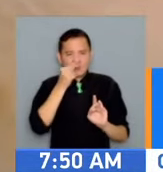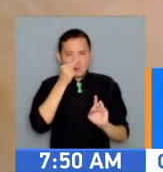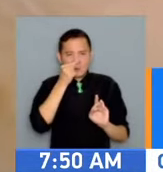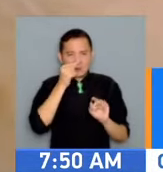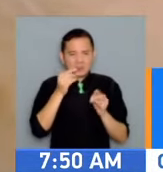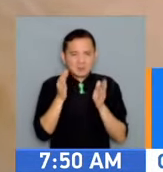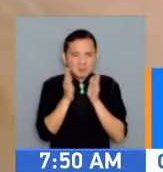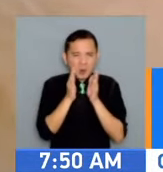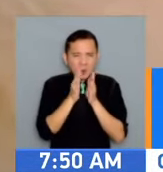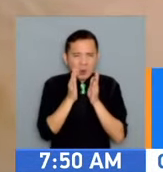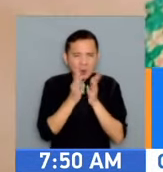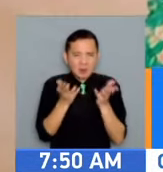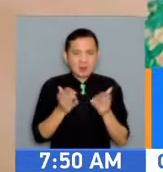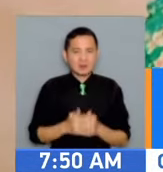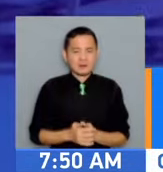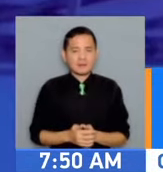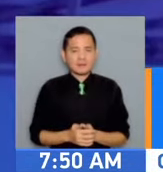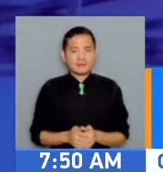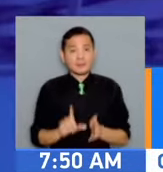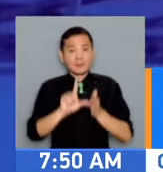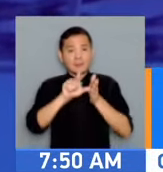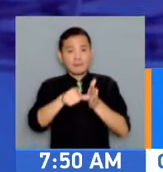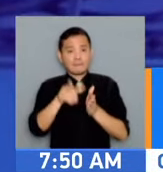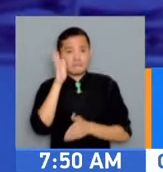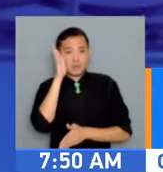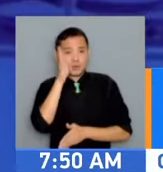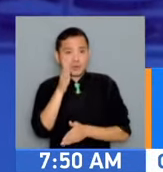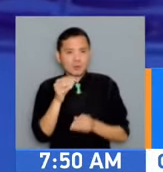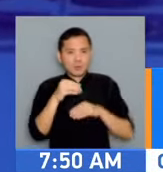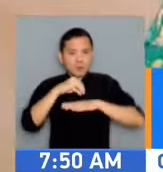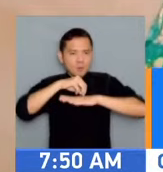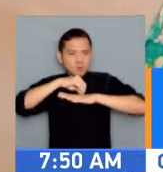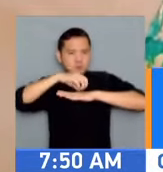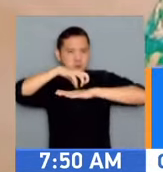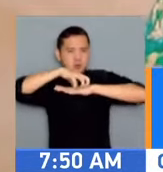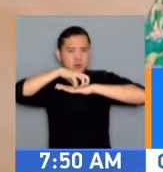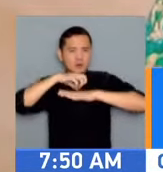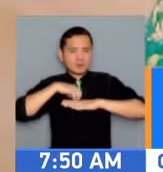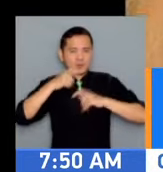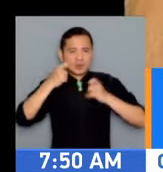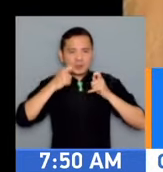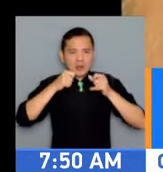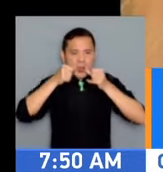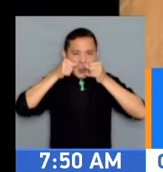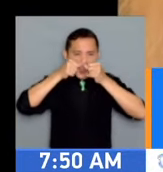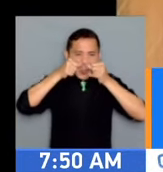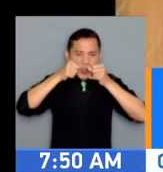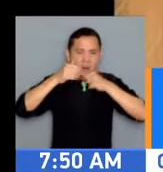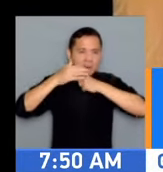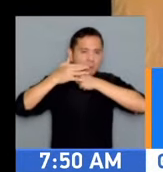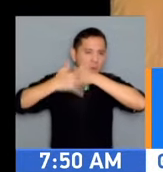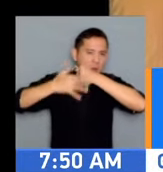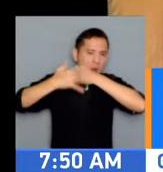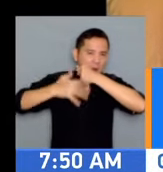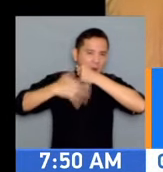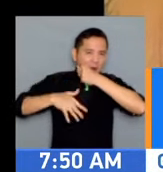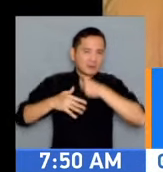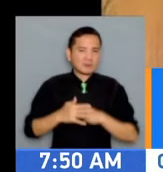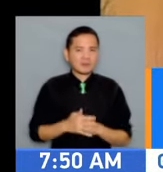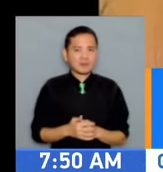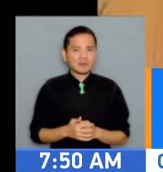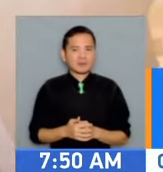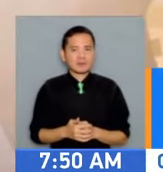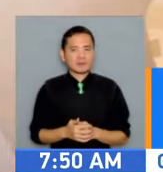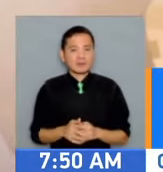Nung kinabukasan, lumaki siya, kinurot niya para lumabas daw yung dugo at saka yung nana. Pero hindi lang daw tigyawat